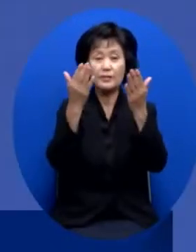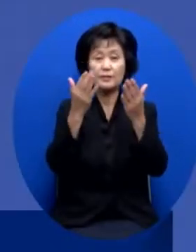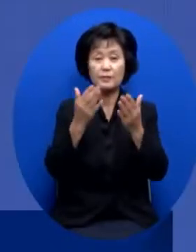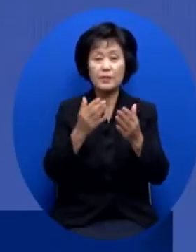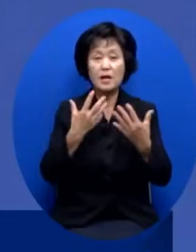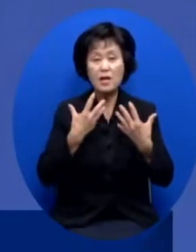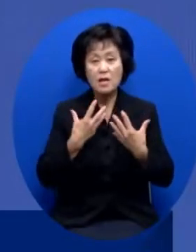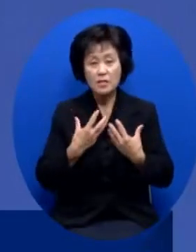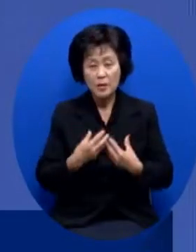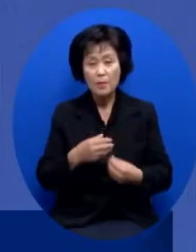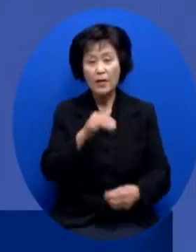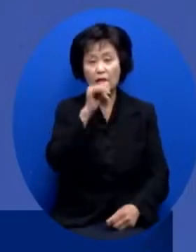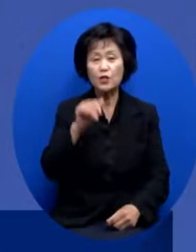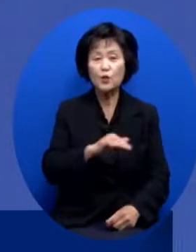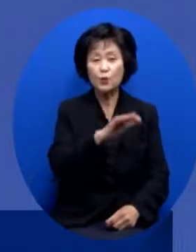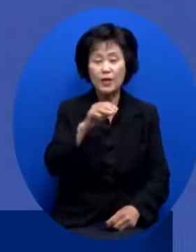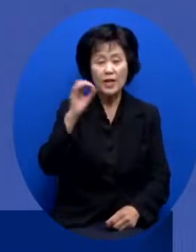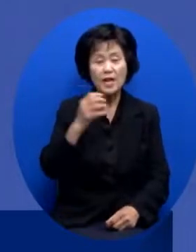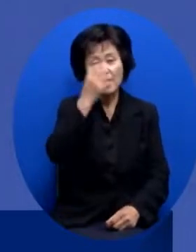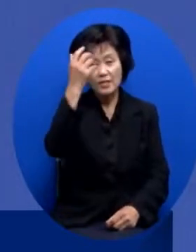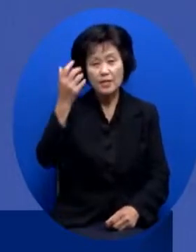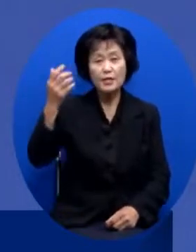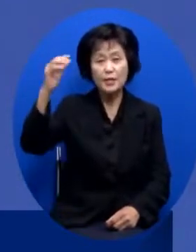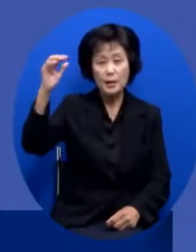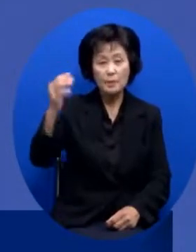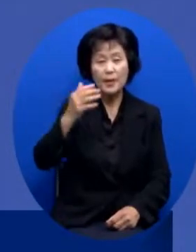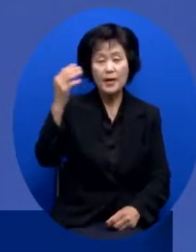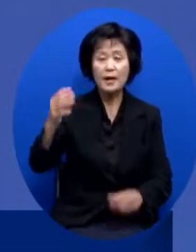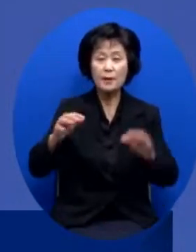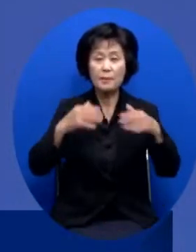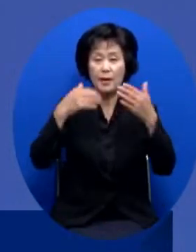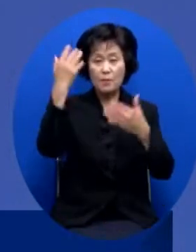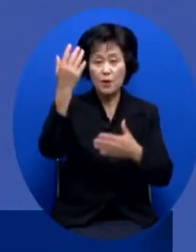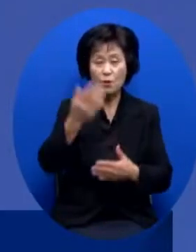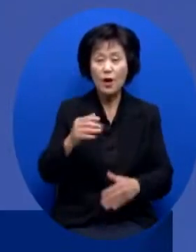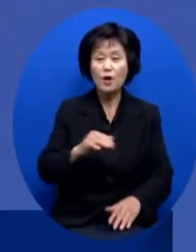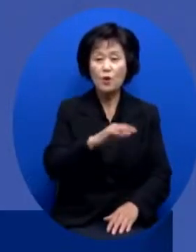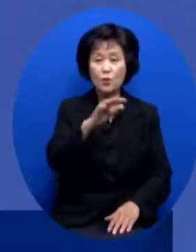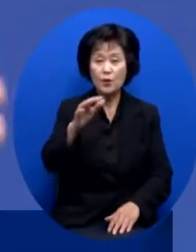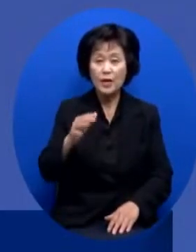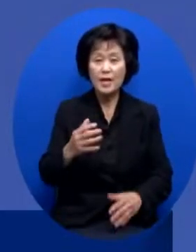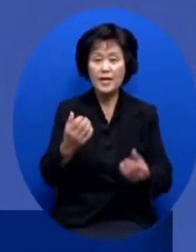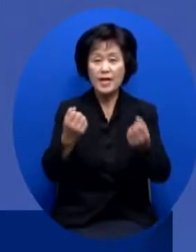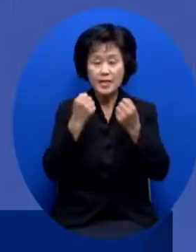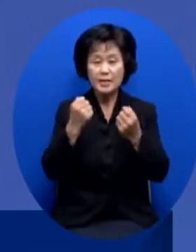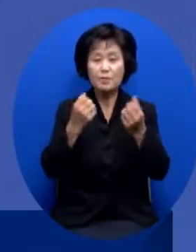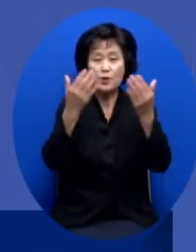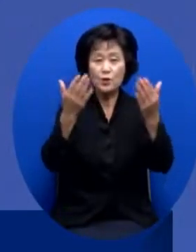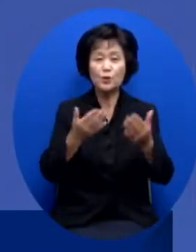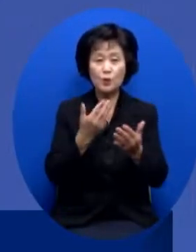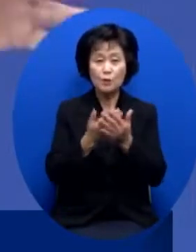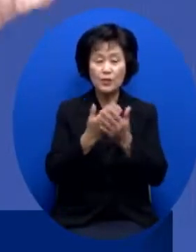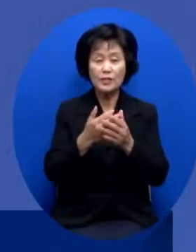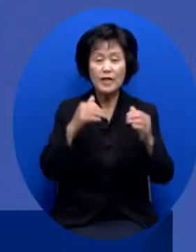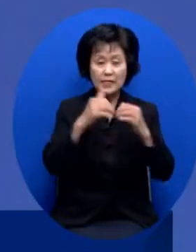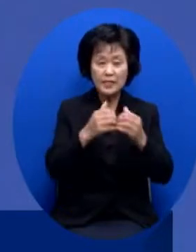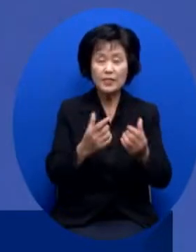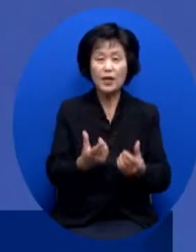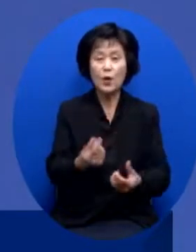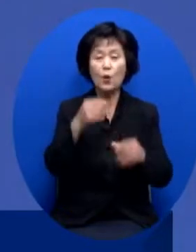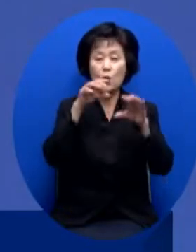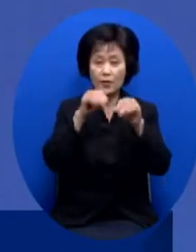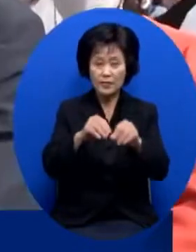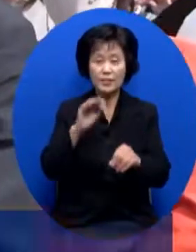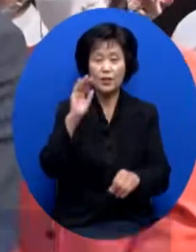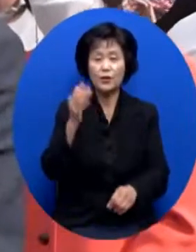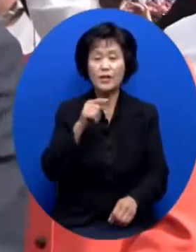우리가 희망을 얻고 생명을 얻게 하여 주시옵소서. 전쟁은 곧 그치게 될 것입니다. 주여 북한에서 성령의 바람을 위하여